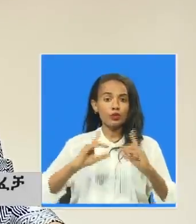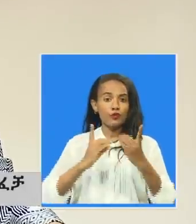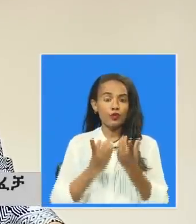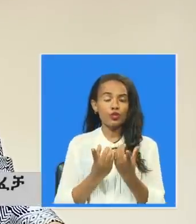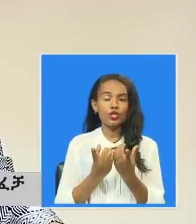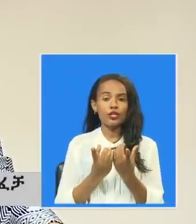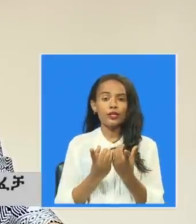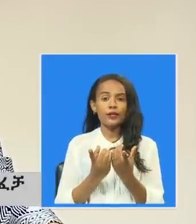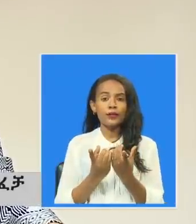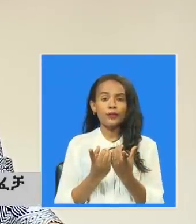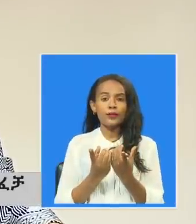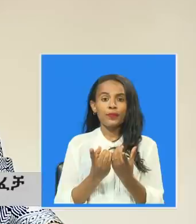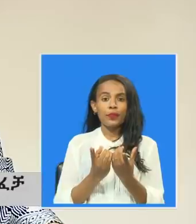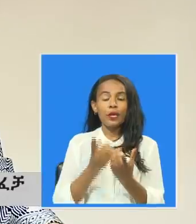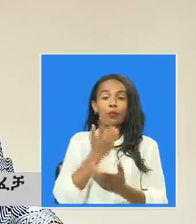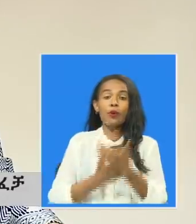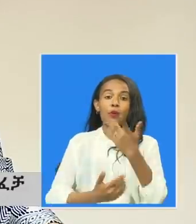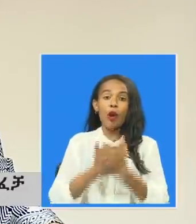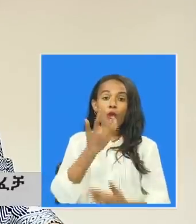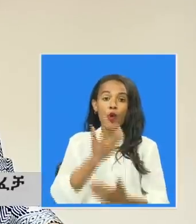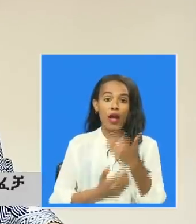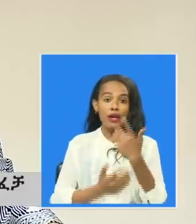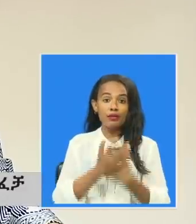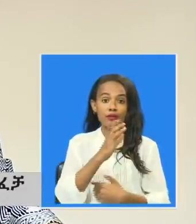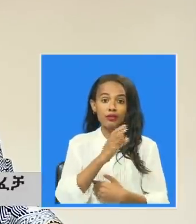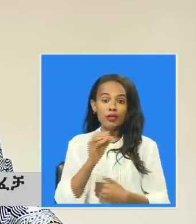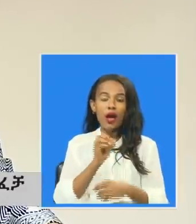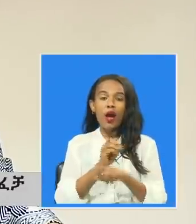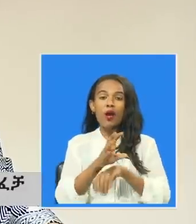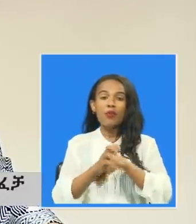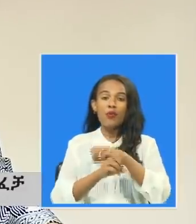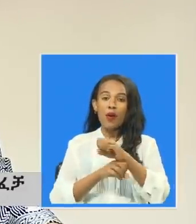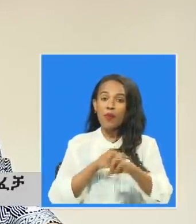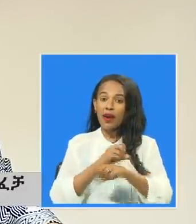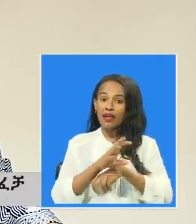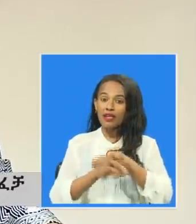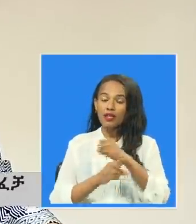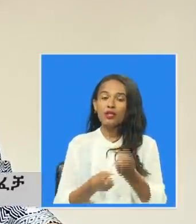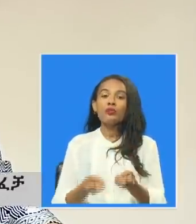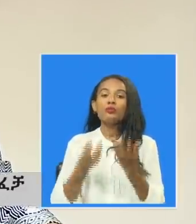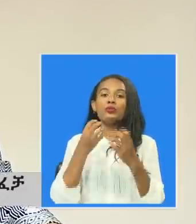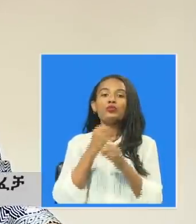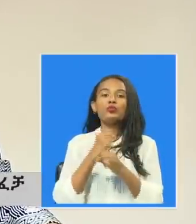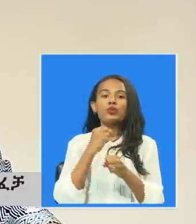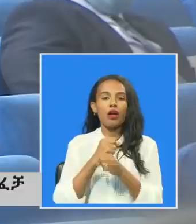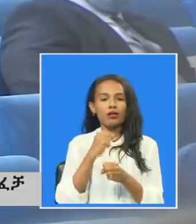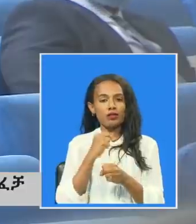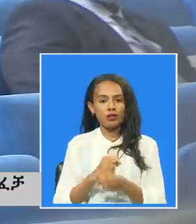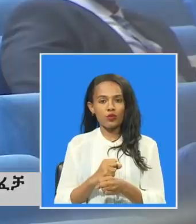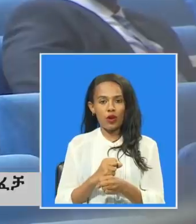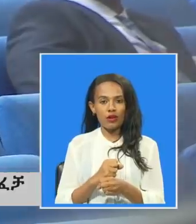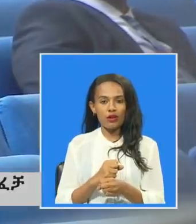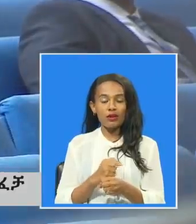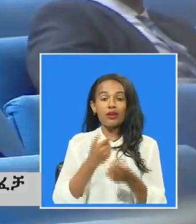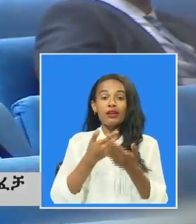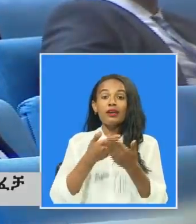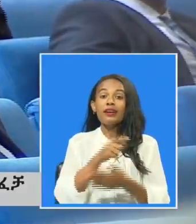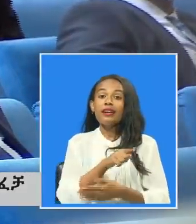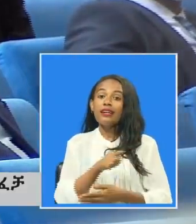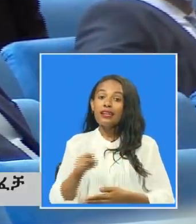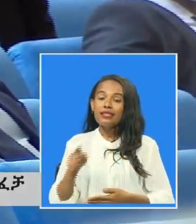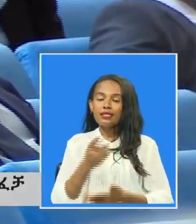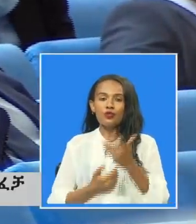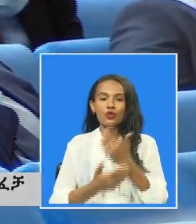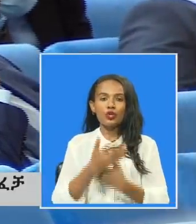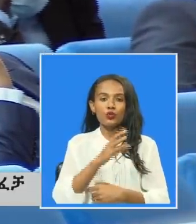ክፍሎችን በማዋየት እና በማማከር ብዙ ስራ ተሰርቷል። እነዚህ